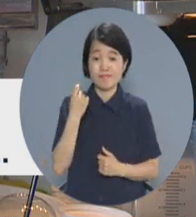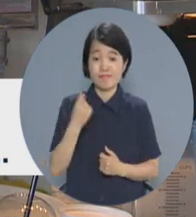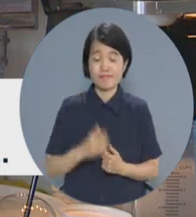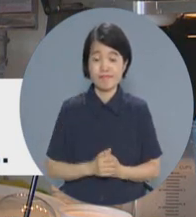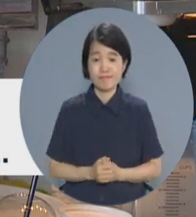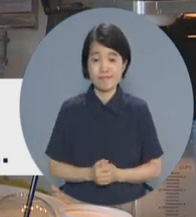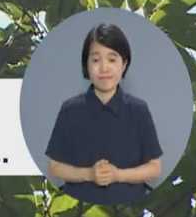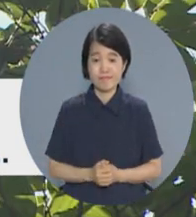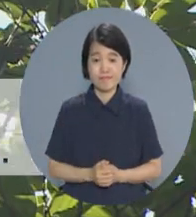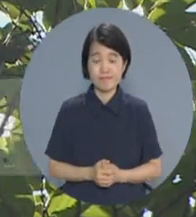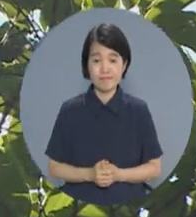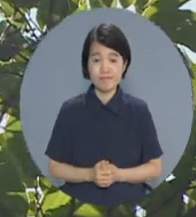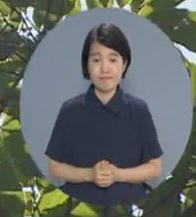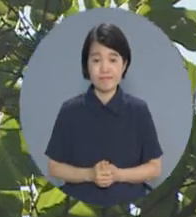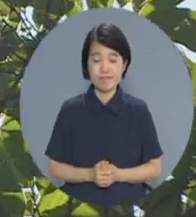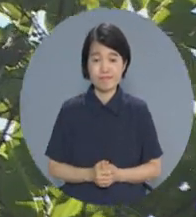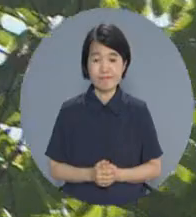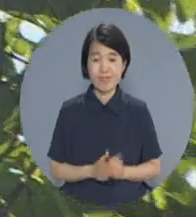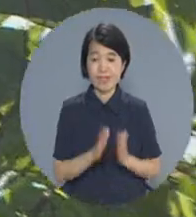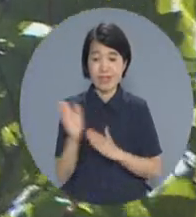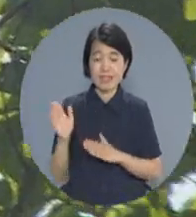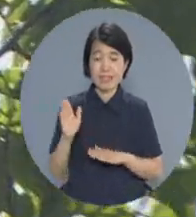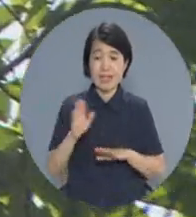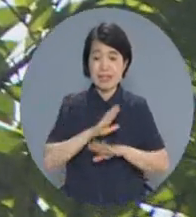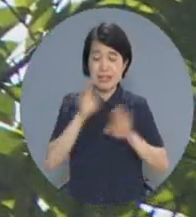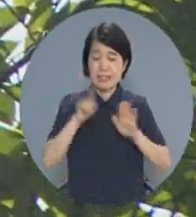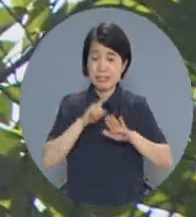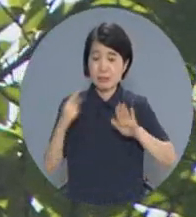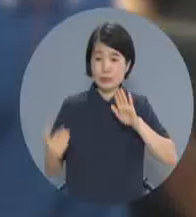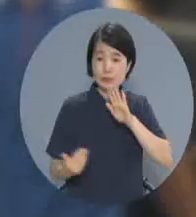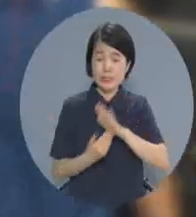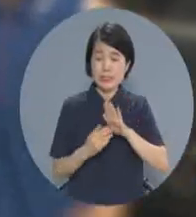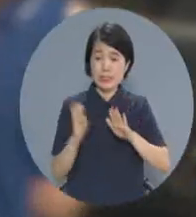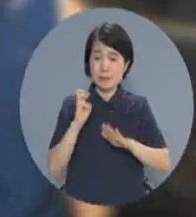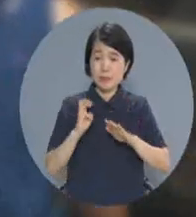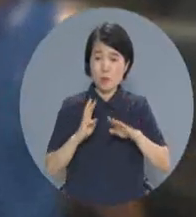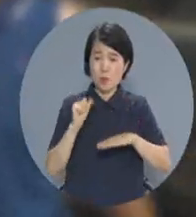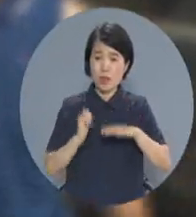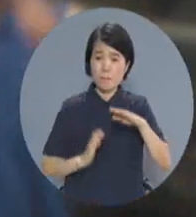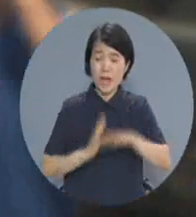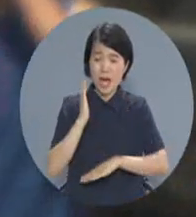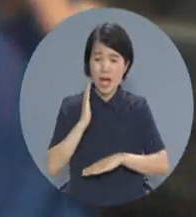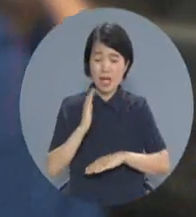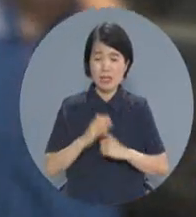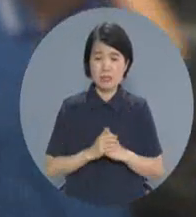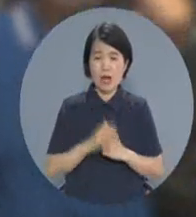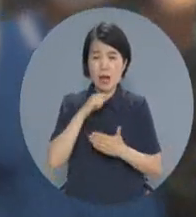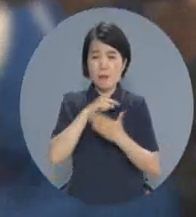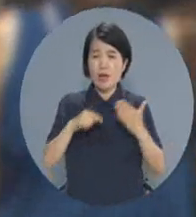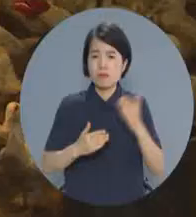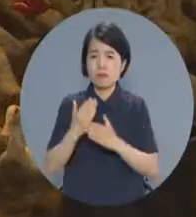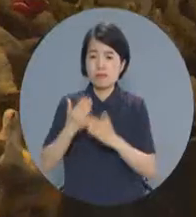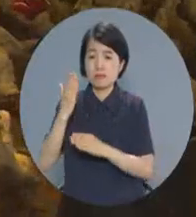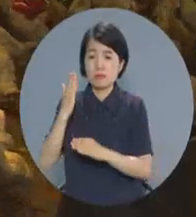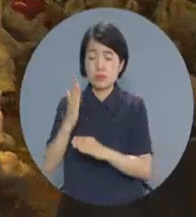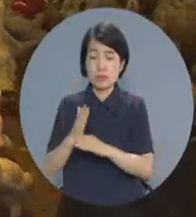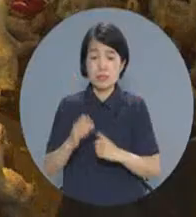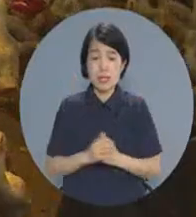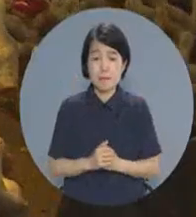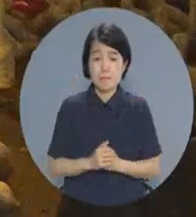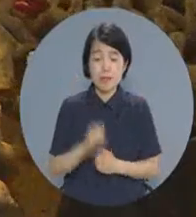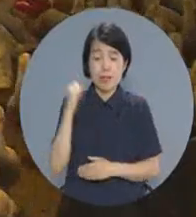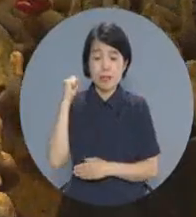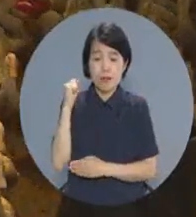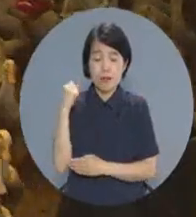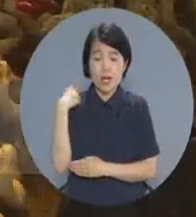훨씬 더 나은 것 같아요. 반면 낮 최고 기온이 35도를 육박하는 폭염이 계속되면서 피해도 속출하고 있습니다.